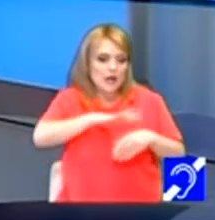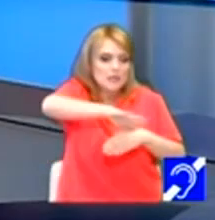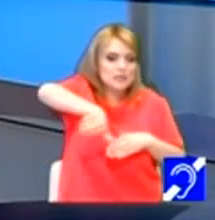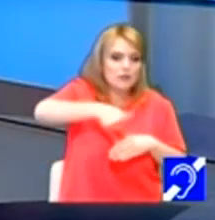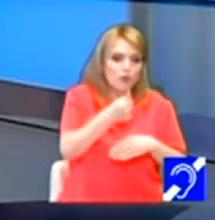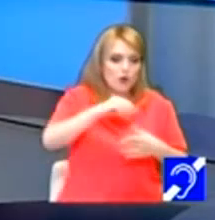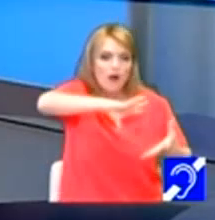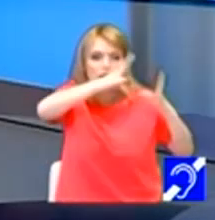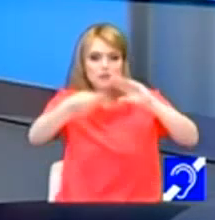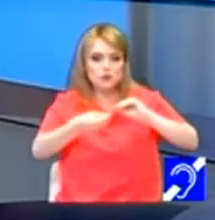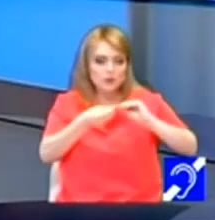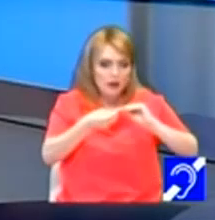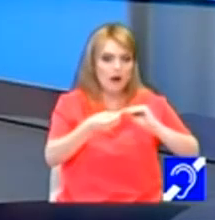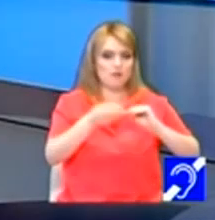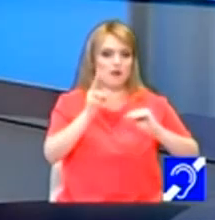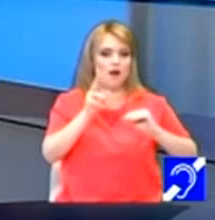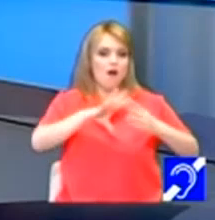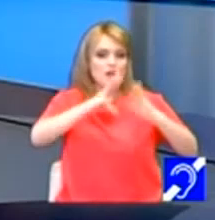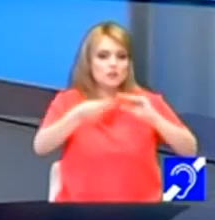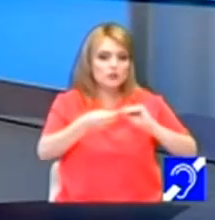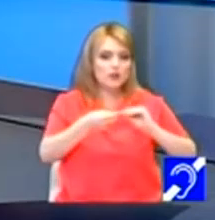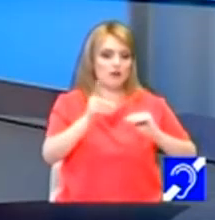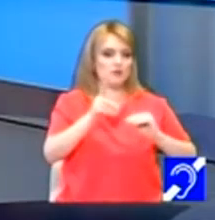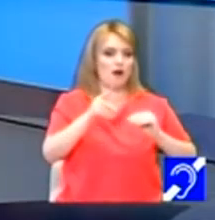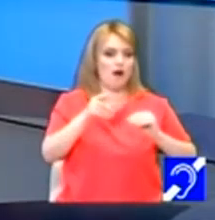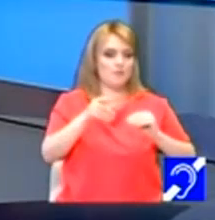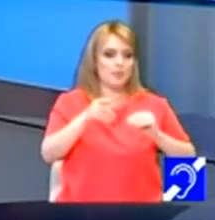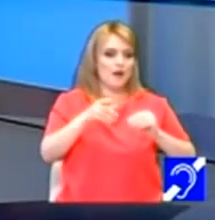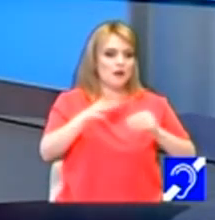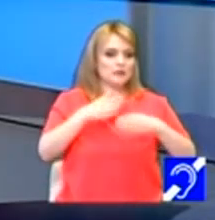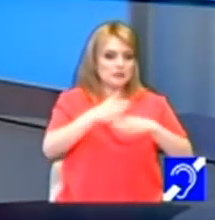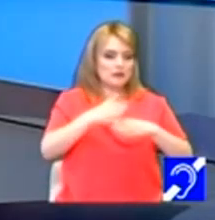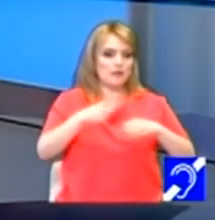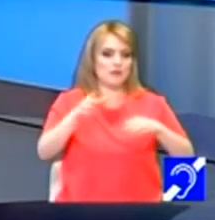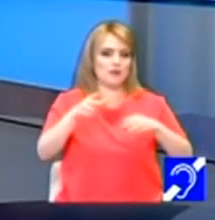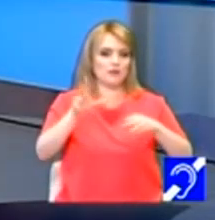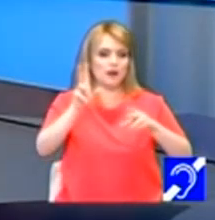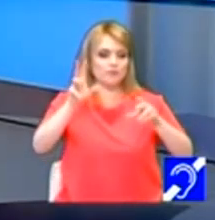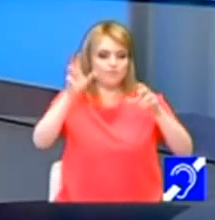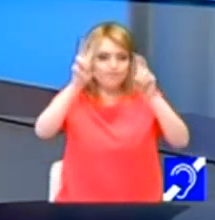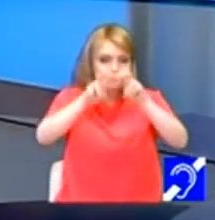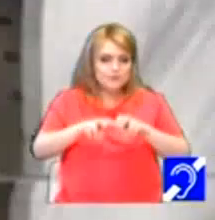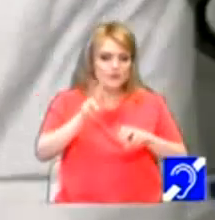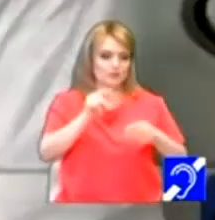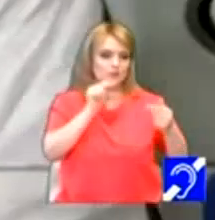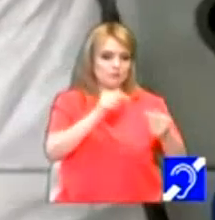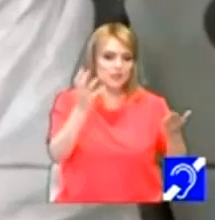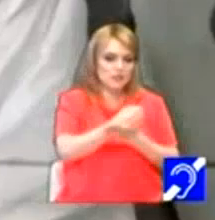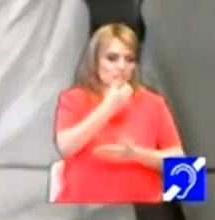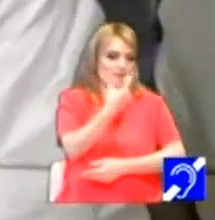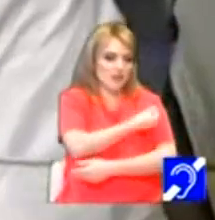vaccinul anticovid. Hackerii încearcă să spargă rețelele unor institute de cercetări academice și farmaceutice.